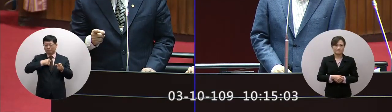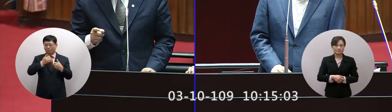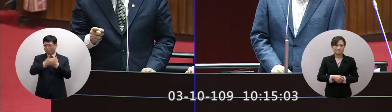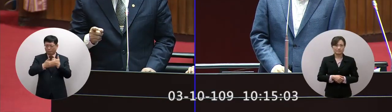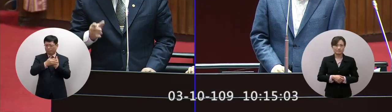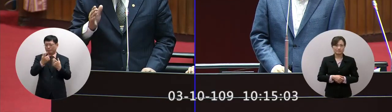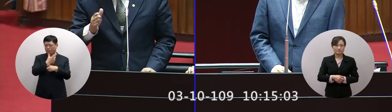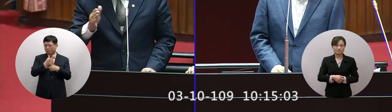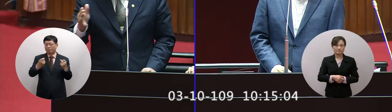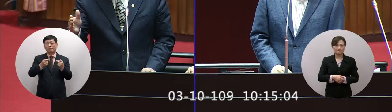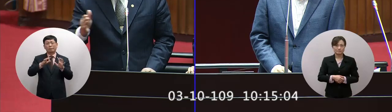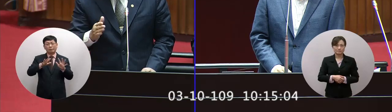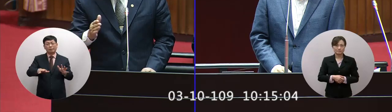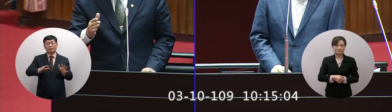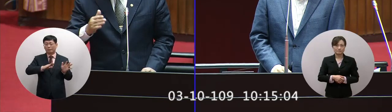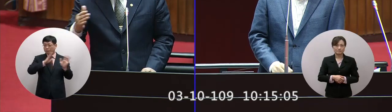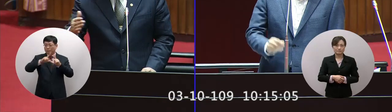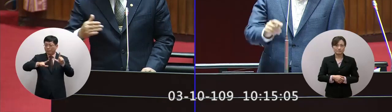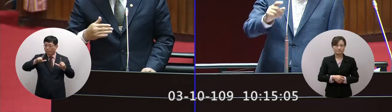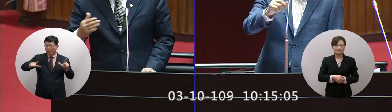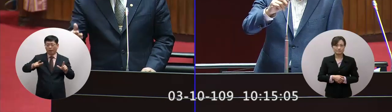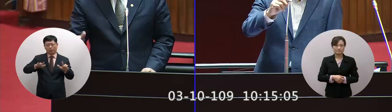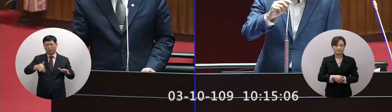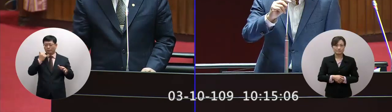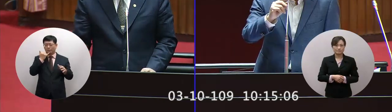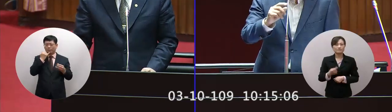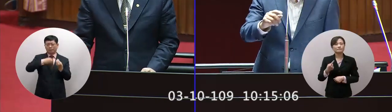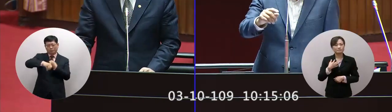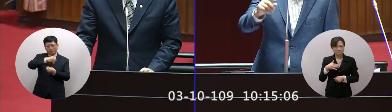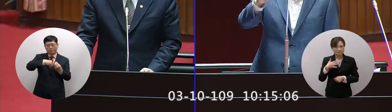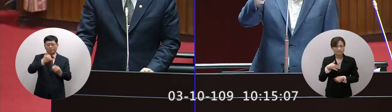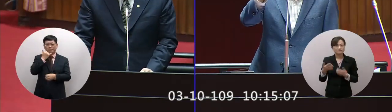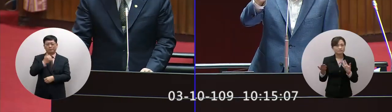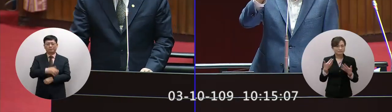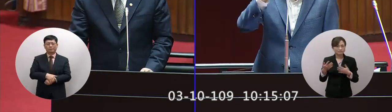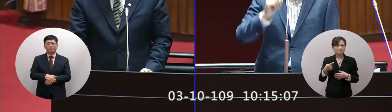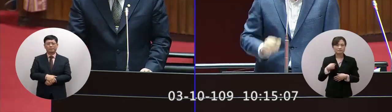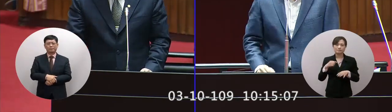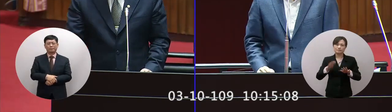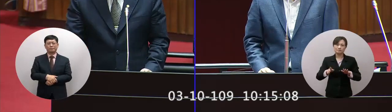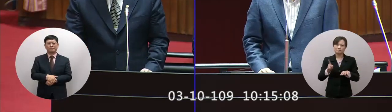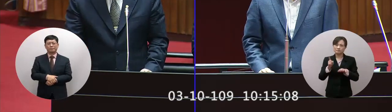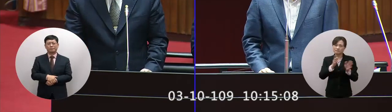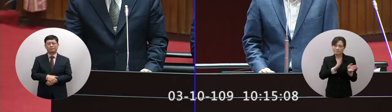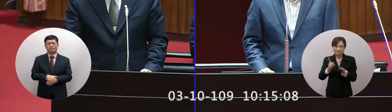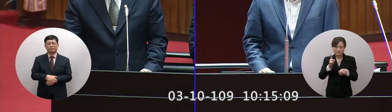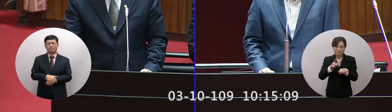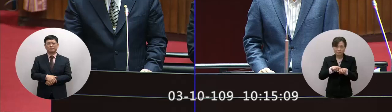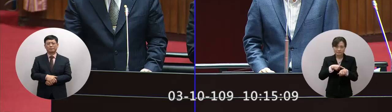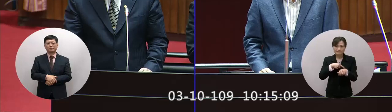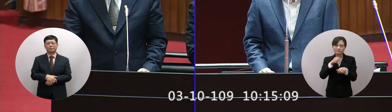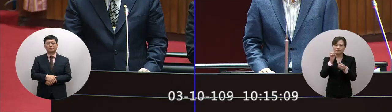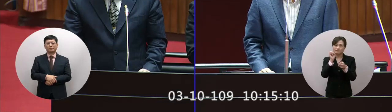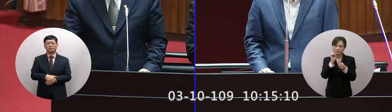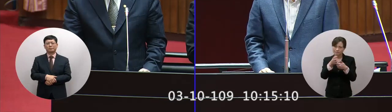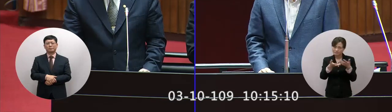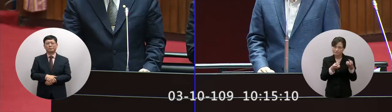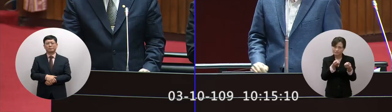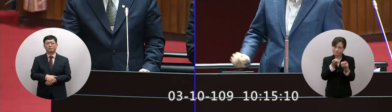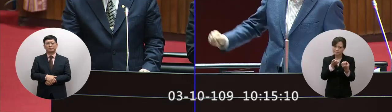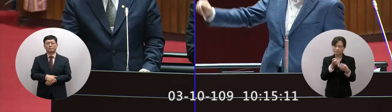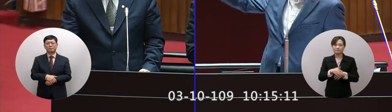同的保护，那因为它情况的不同，让它有一个弹性。 我知道，我在很理性 是 的跟你讨